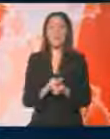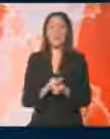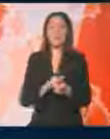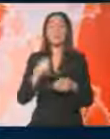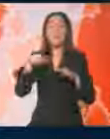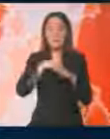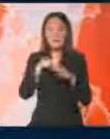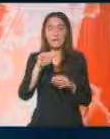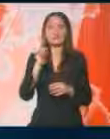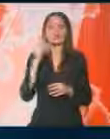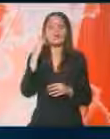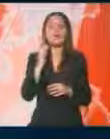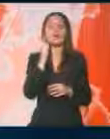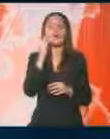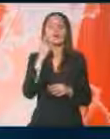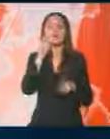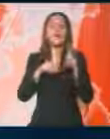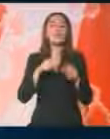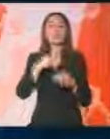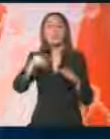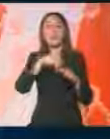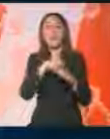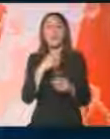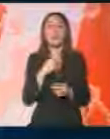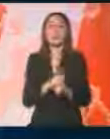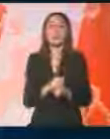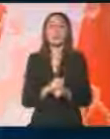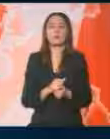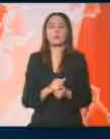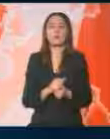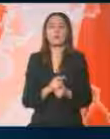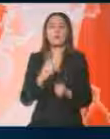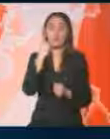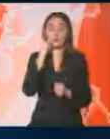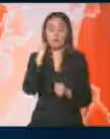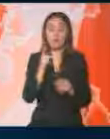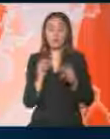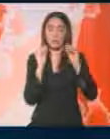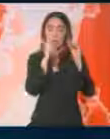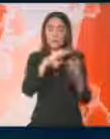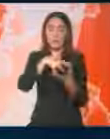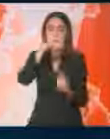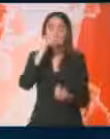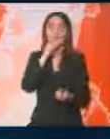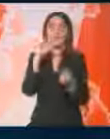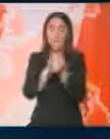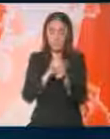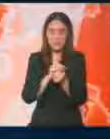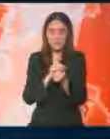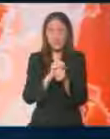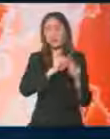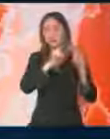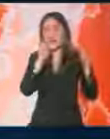Reciklaža je kad se nešto recikli. Prvo moramo da ubacimo flaše, papire,